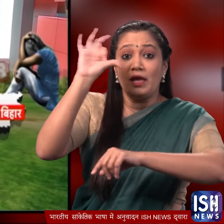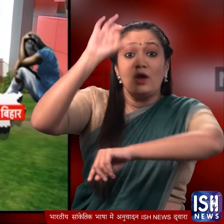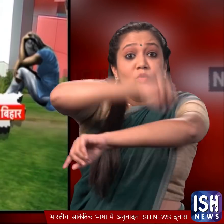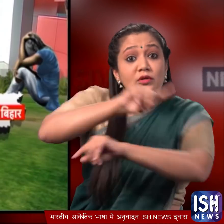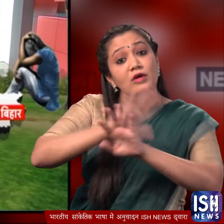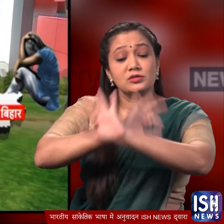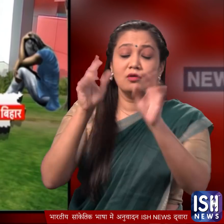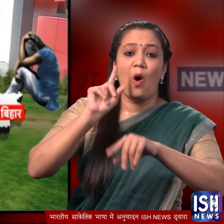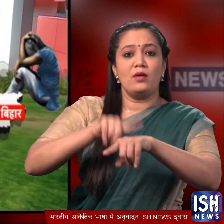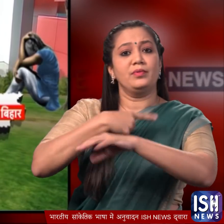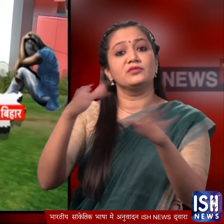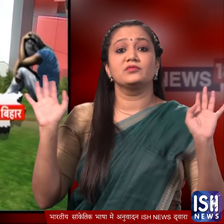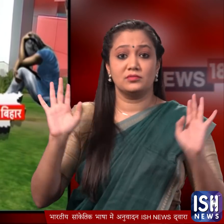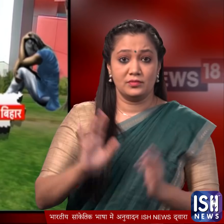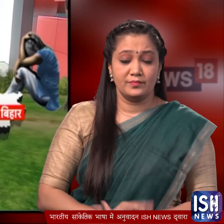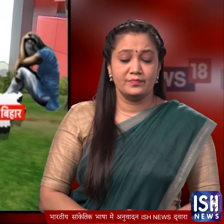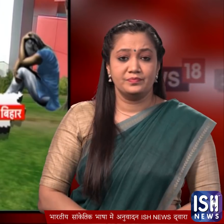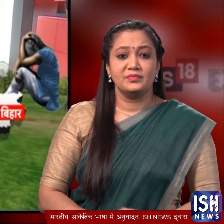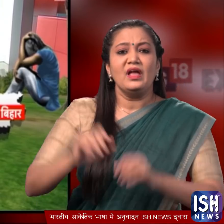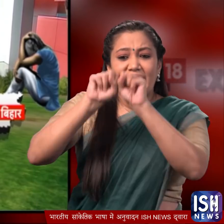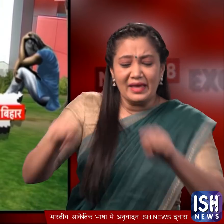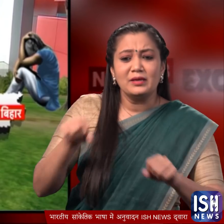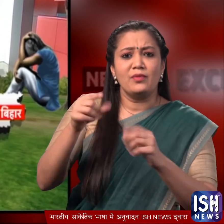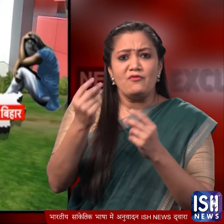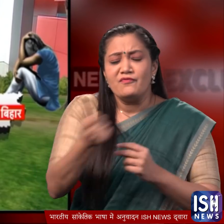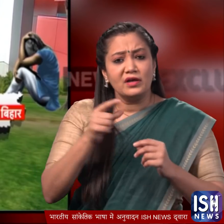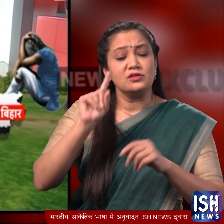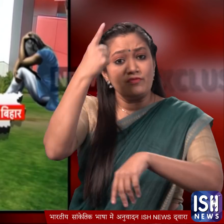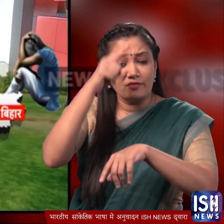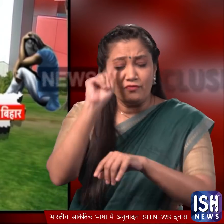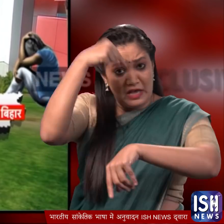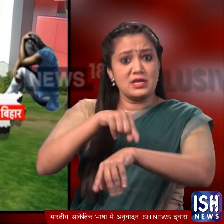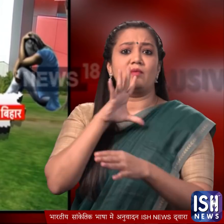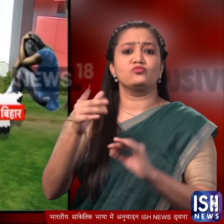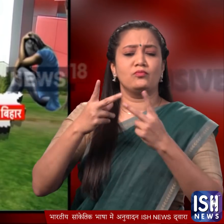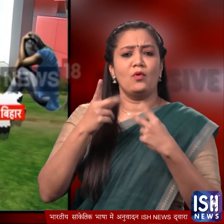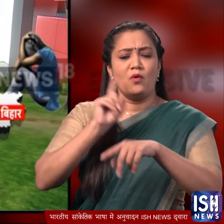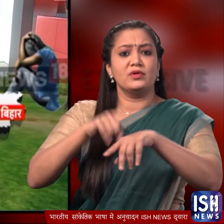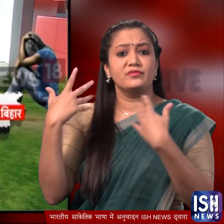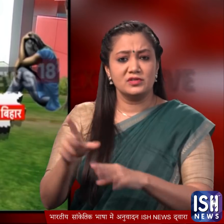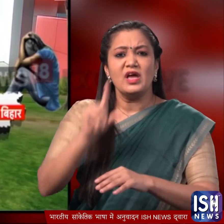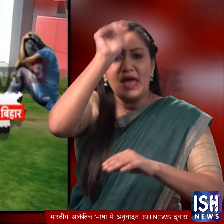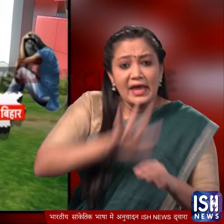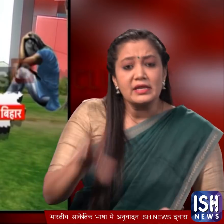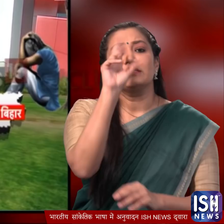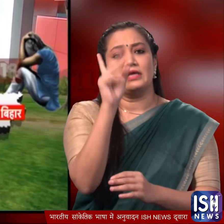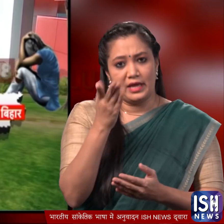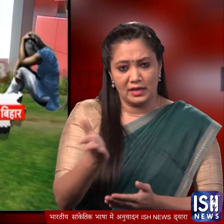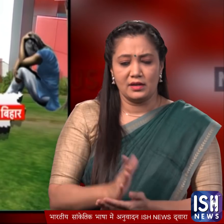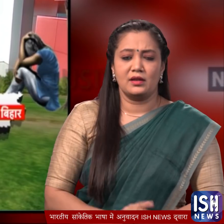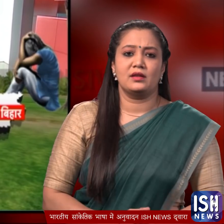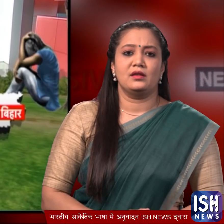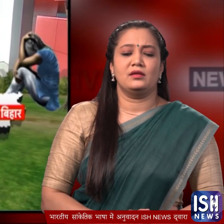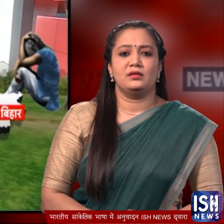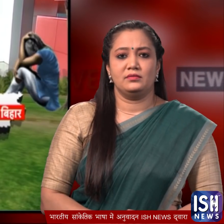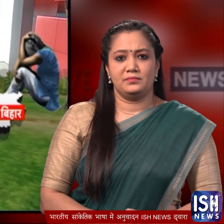9 दिन में ही सजा का ऐलान कर दिया। राज्य में रेप के दोषी को इतनी जल्दी सजा मिलने का यह पहला मामला है। वहीं पूरे देश में यह दूसरा सबसे